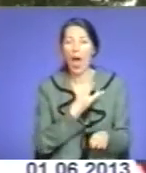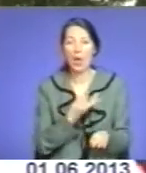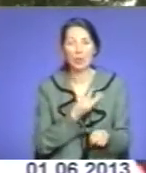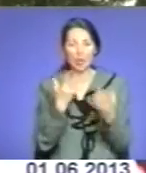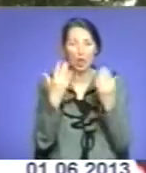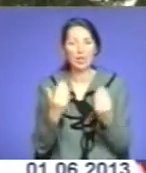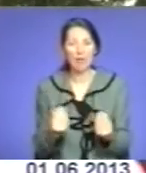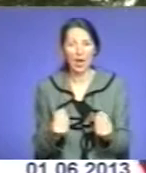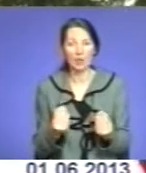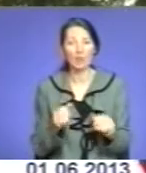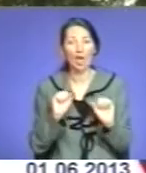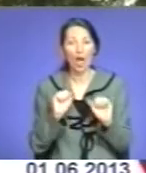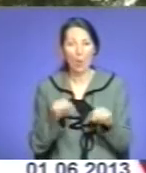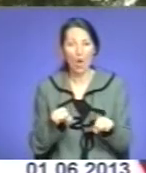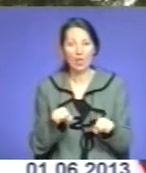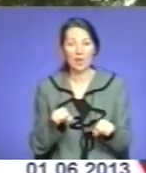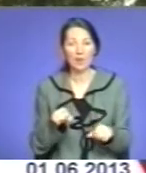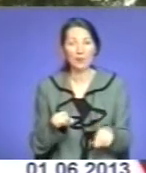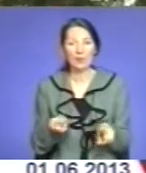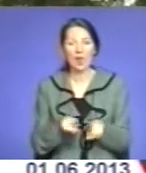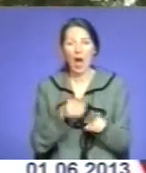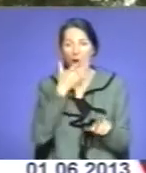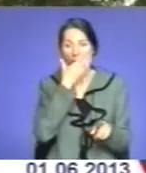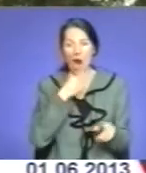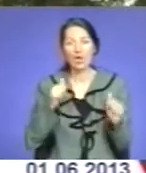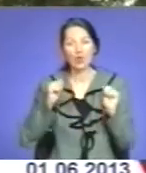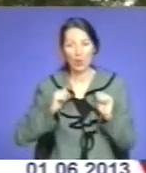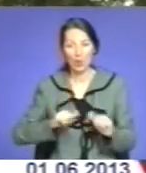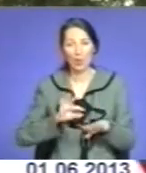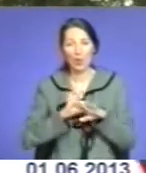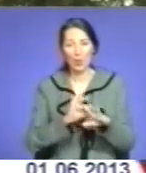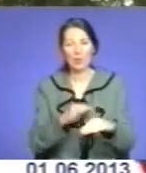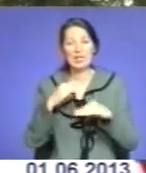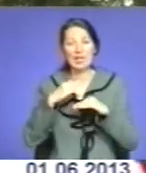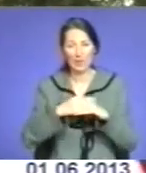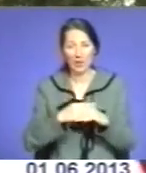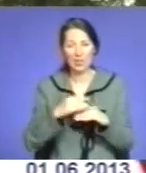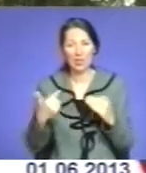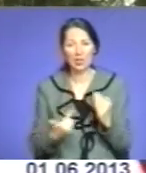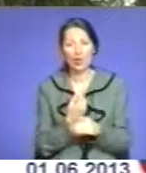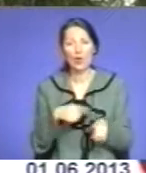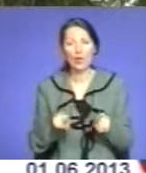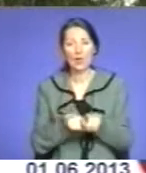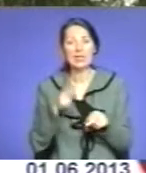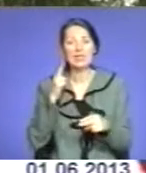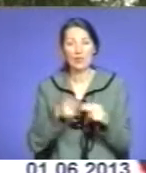дня, і можна якось так гарно, спокійно провести вечір і знову ж таки завершити